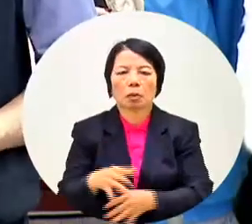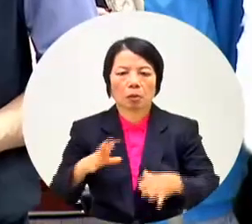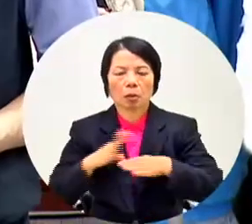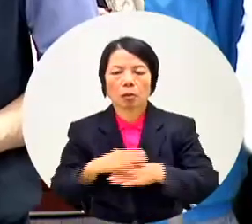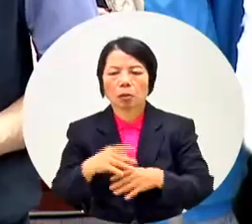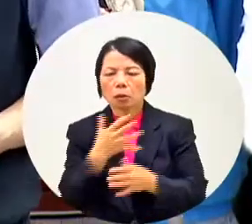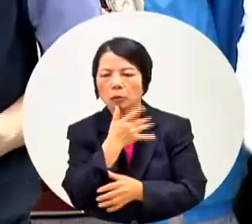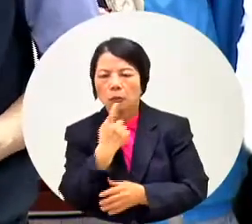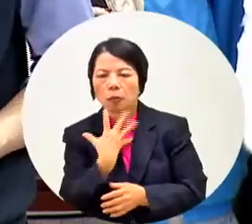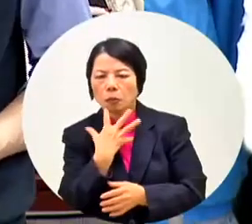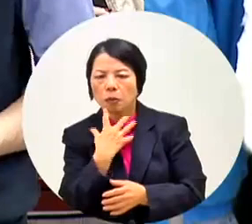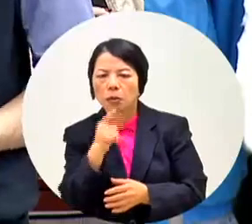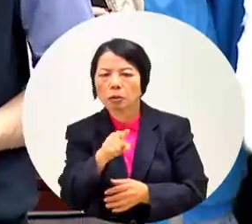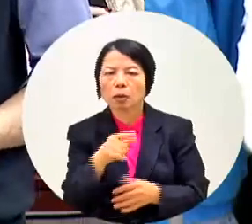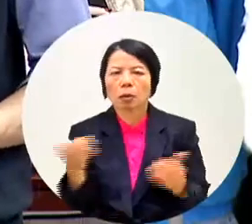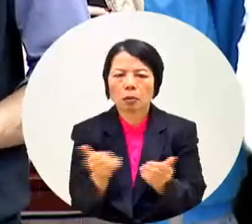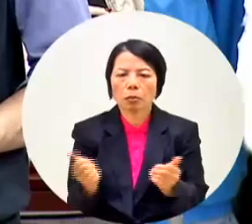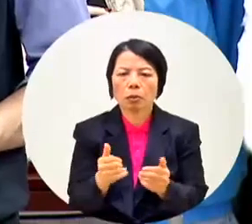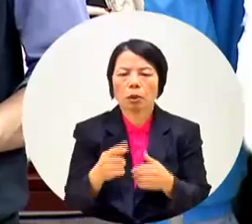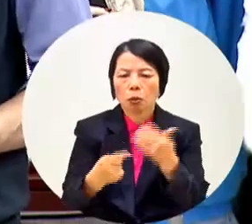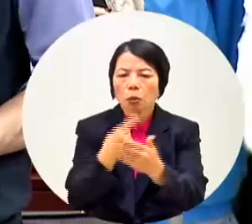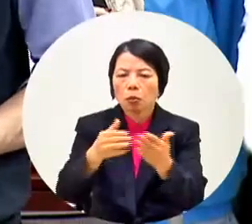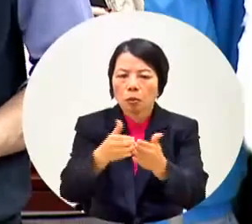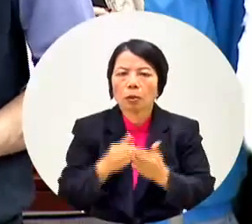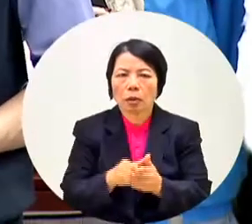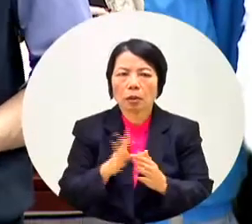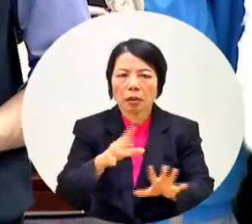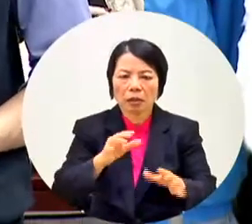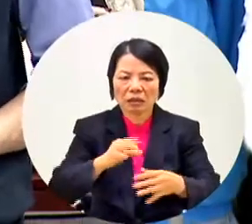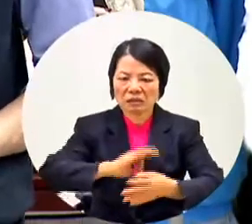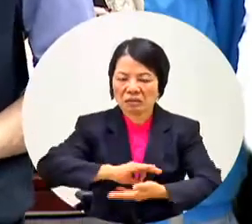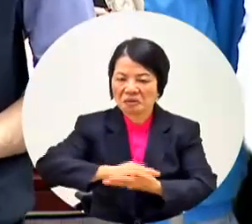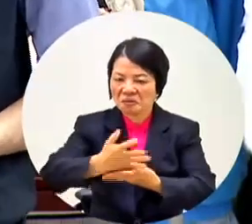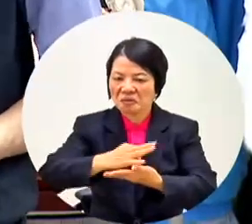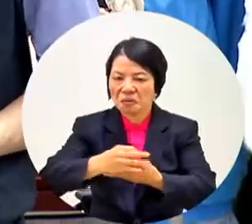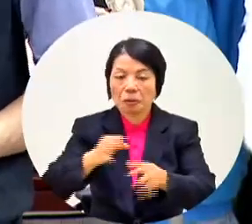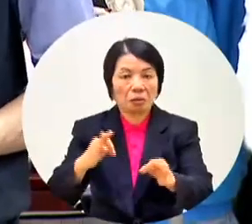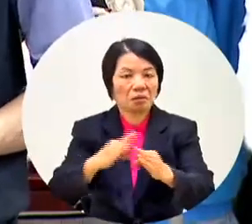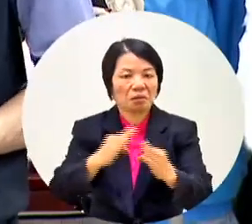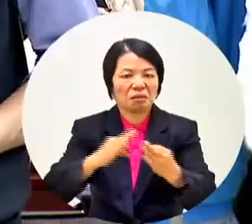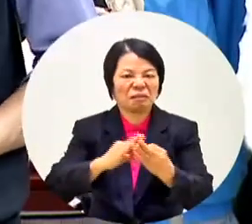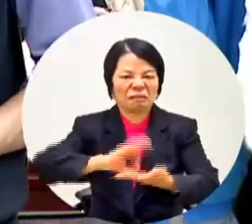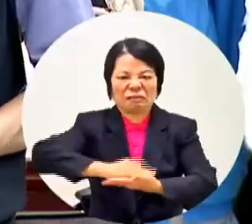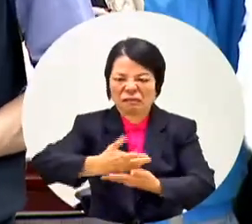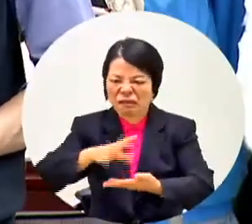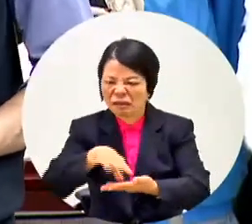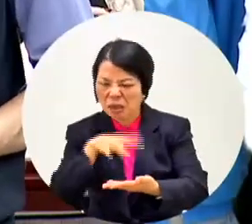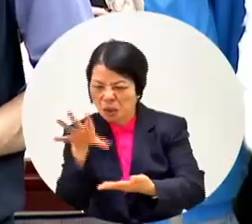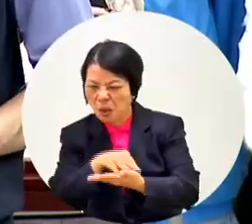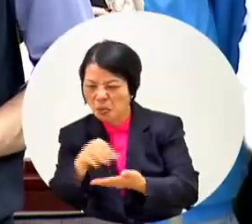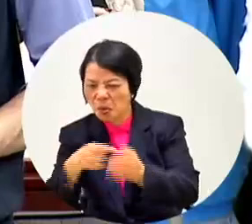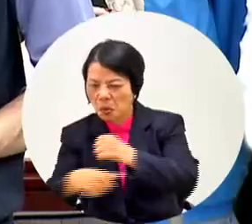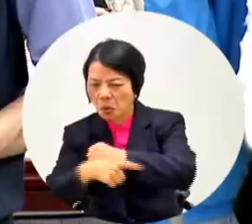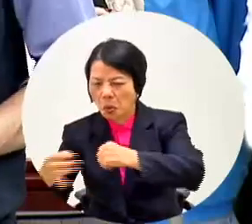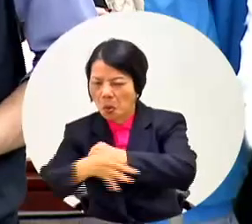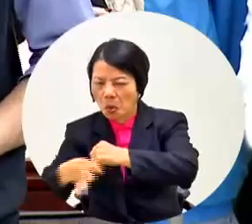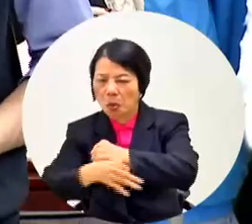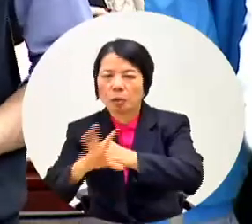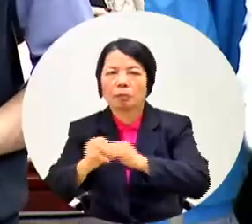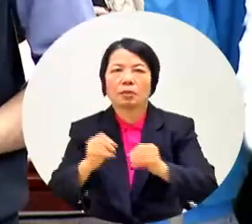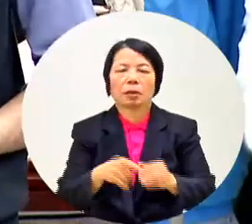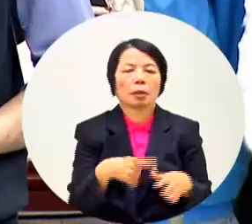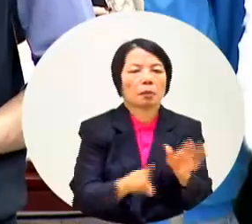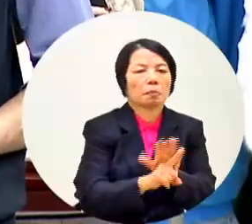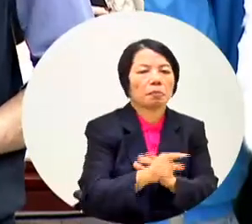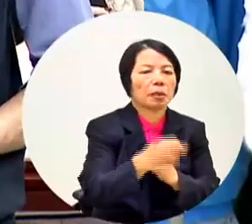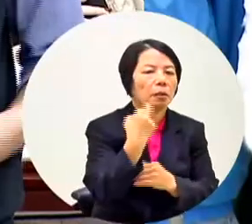行存折，我也没有办法直接收押他，我也没有办法直接约谈他。我怀疑他的表姐、他的太太、他的三等亲有问题，我没